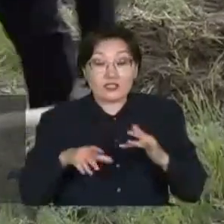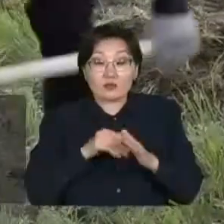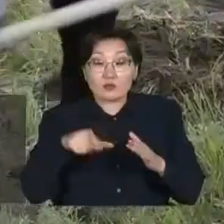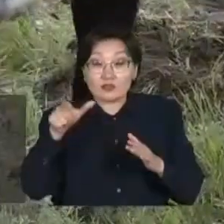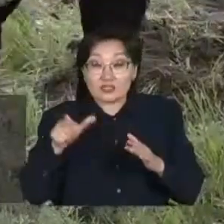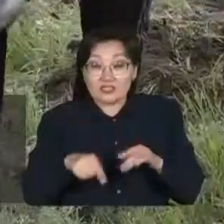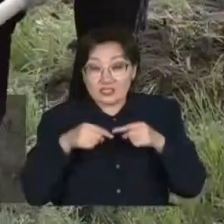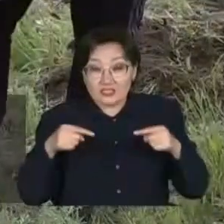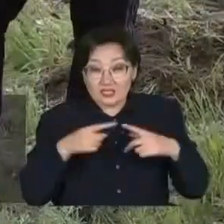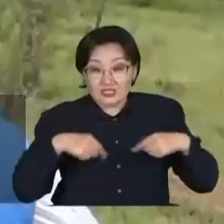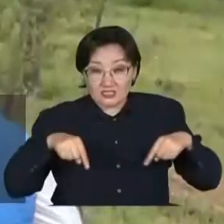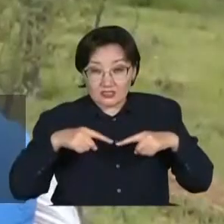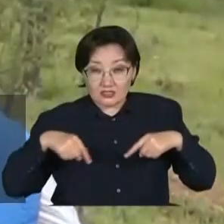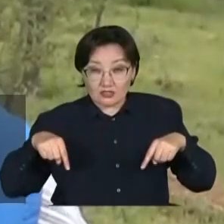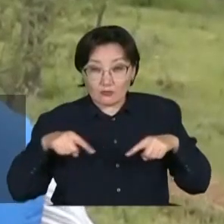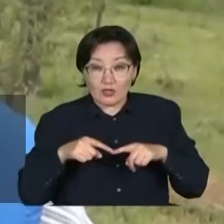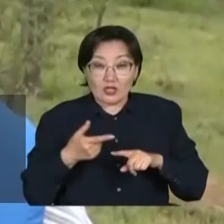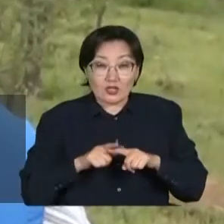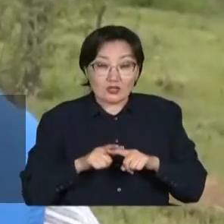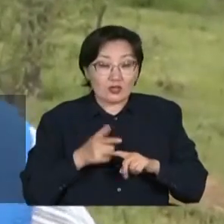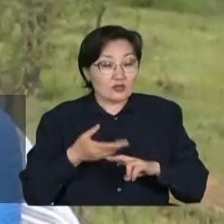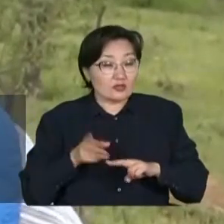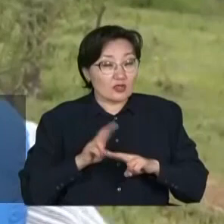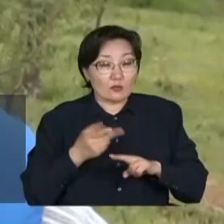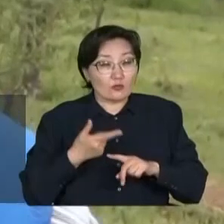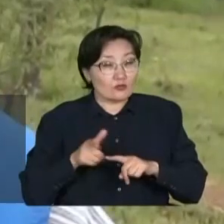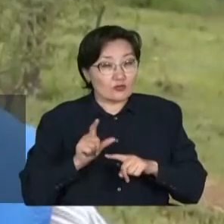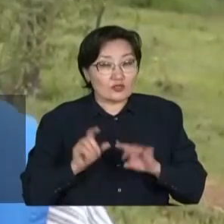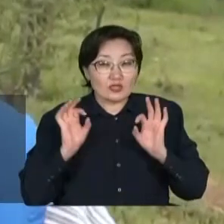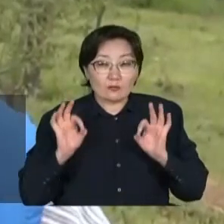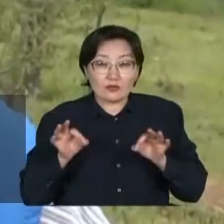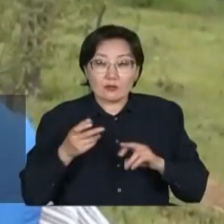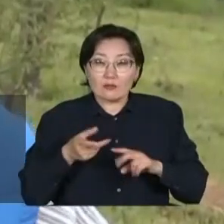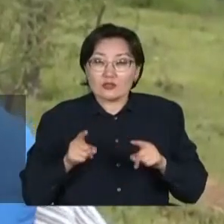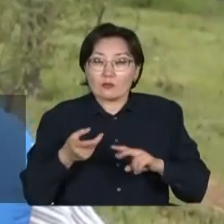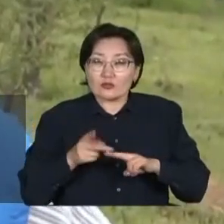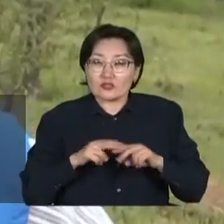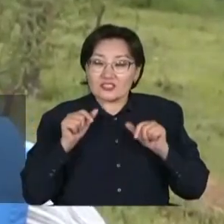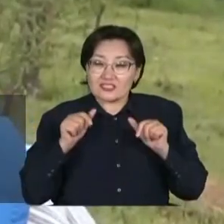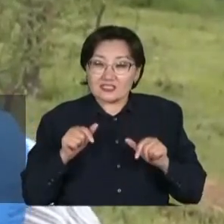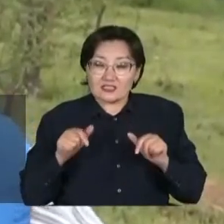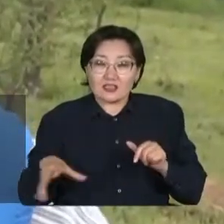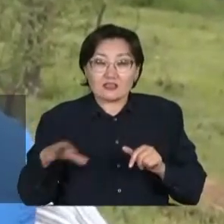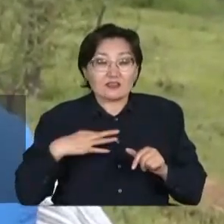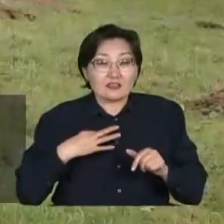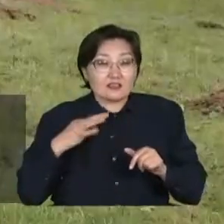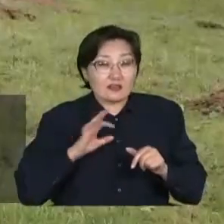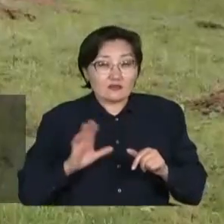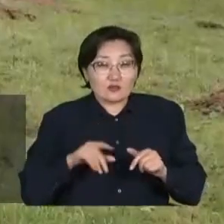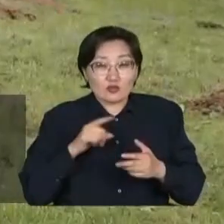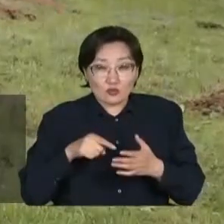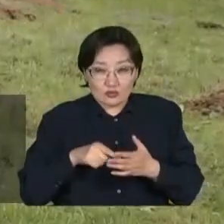депутаты и разные организации. Это очень символично. Почему? Потому что здесь все неравнодушны к городу